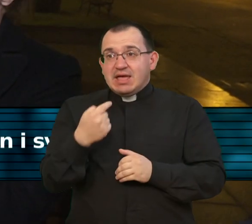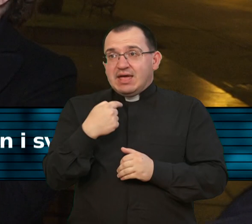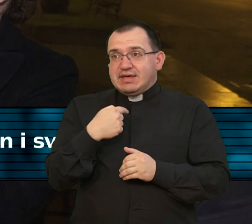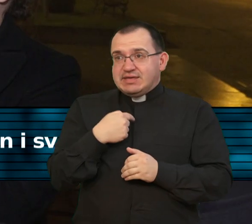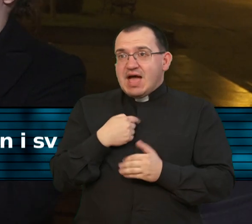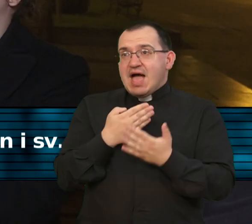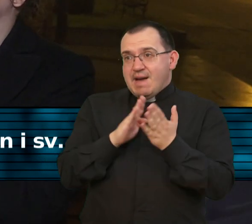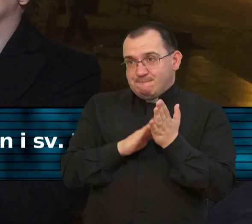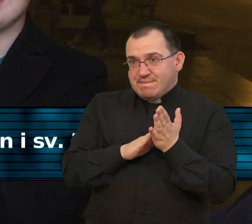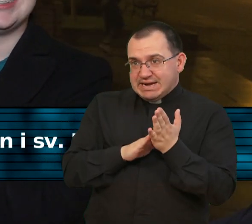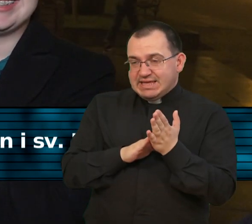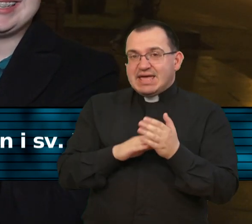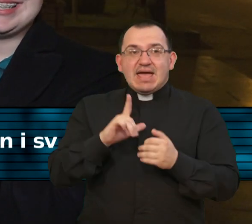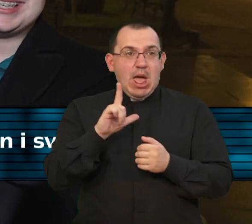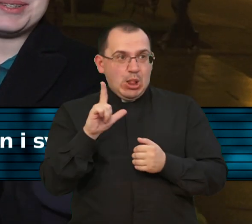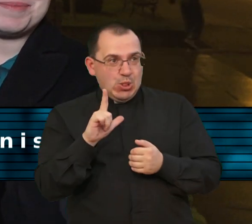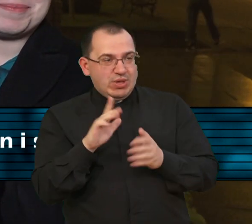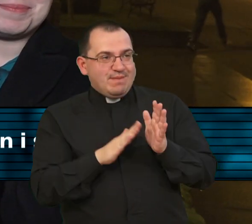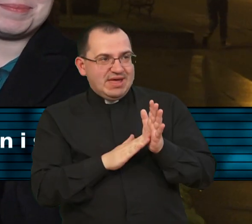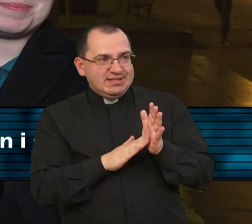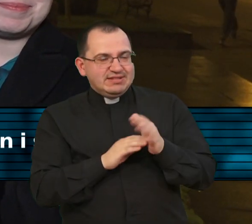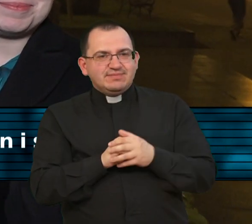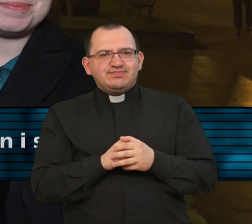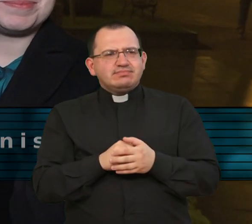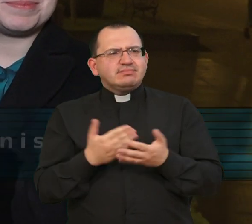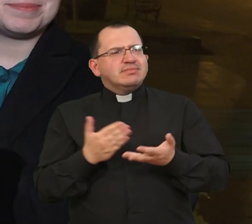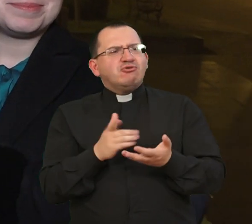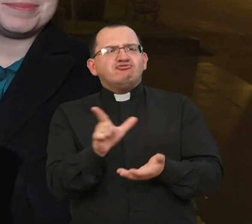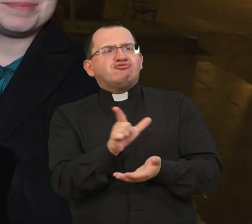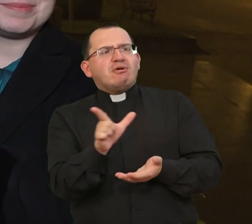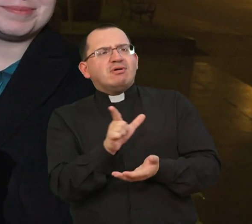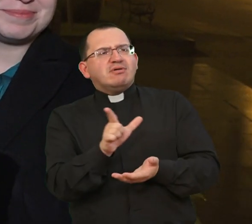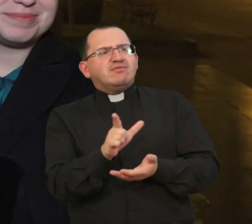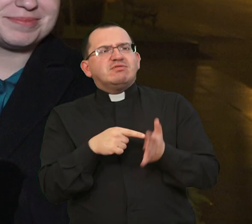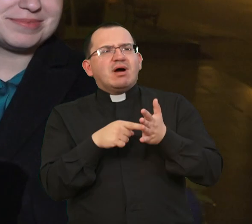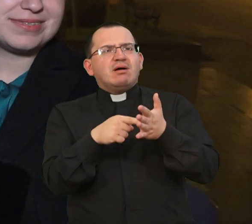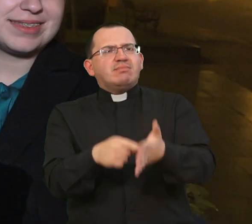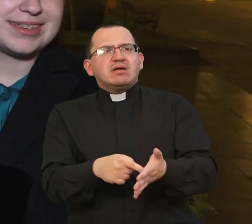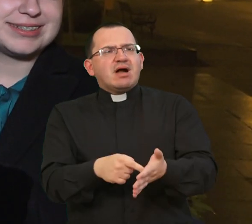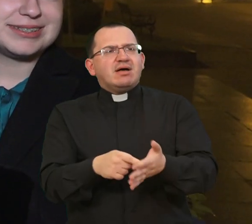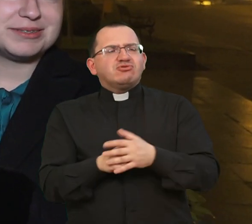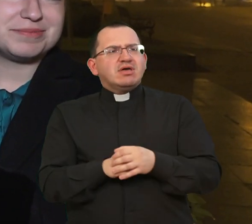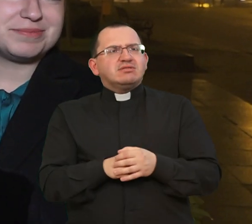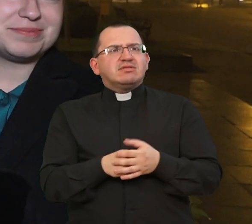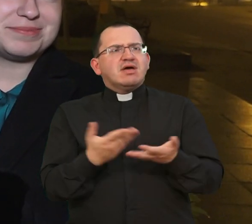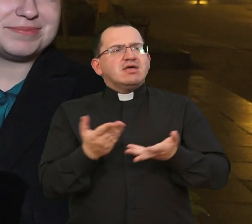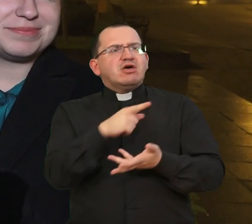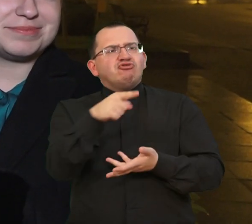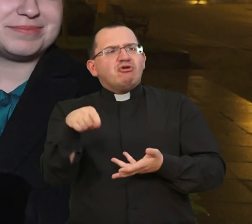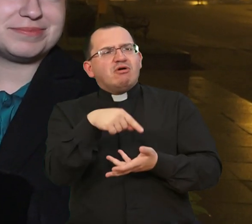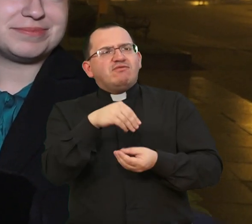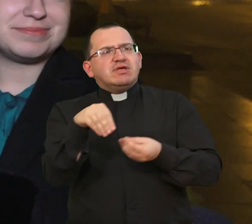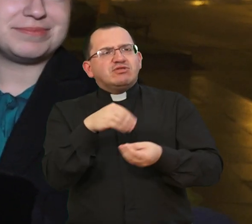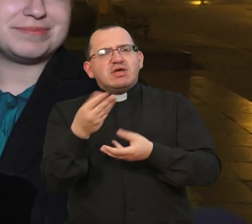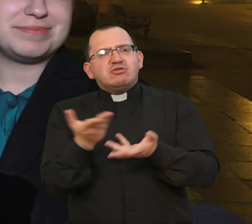Martin. Louis Martin. Što ovaj bračni par, uzdignut na čast oltara,